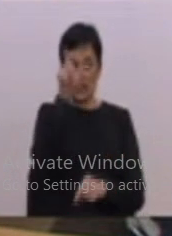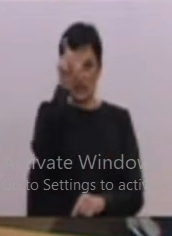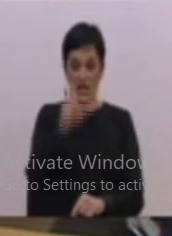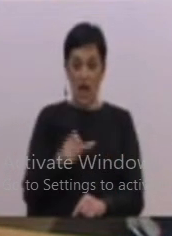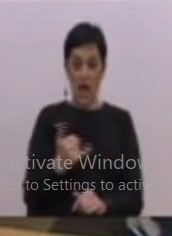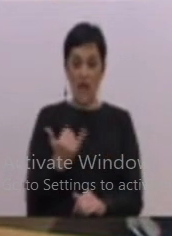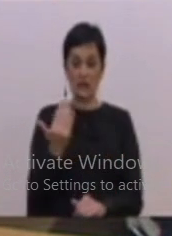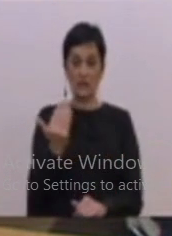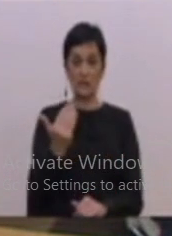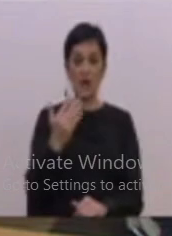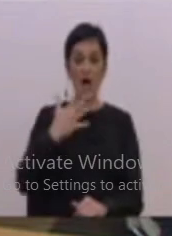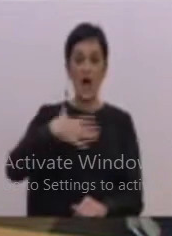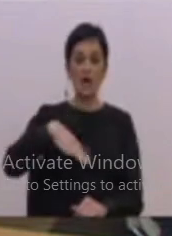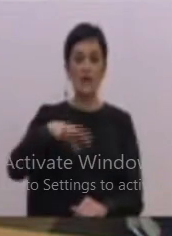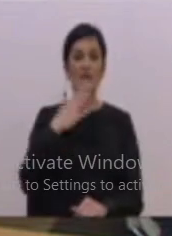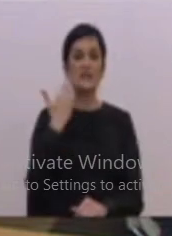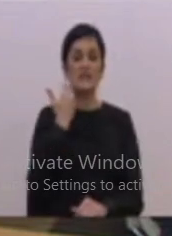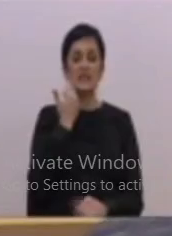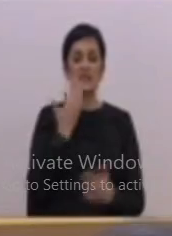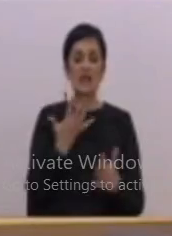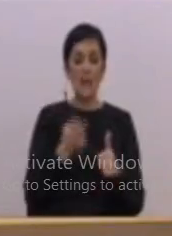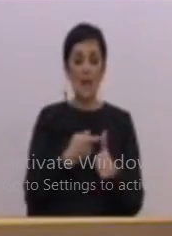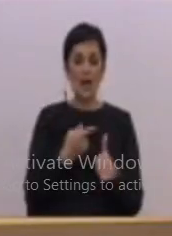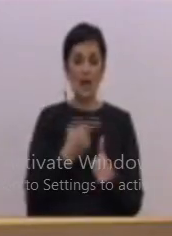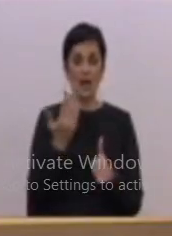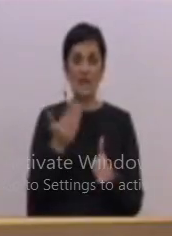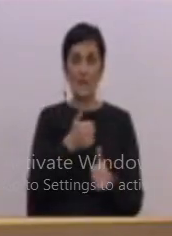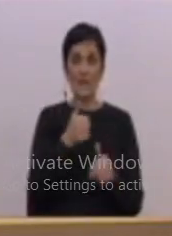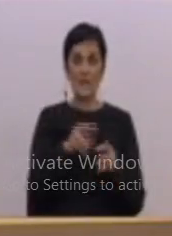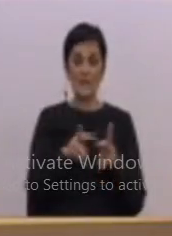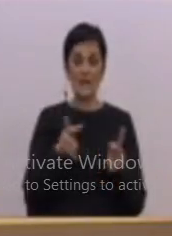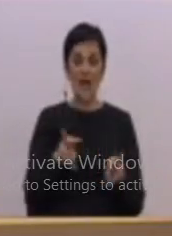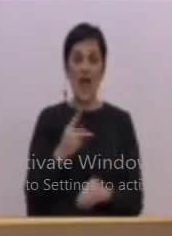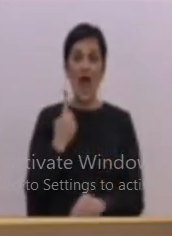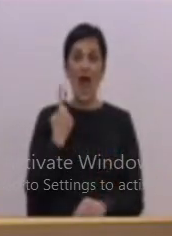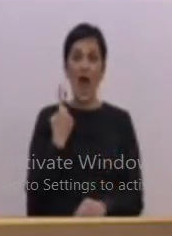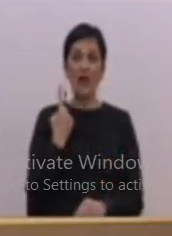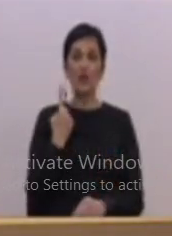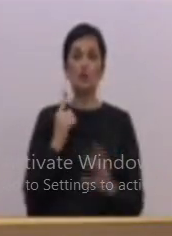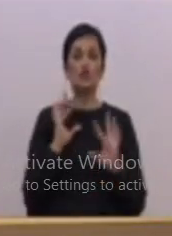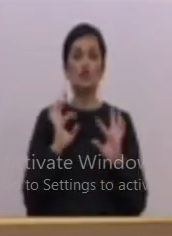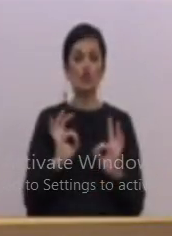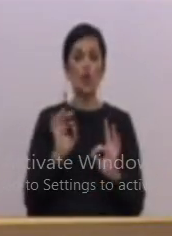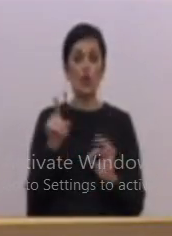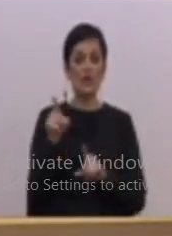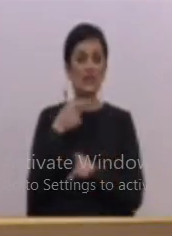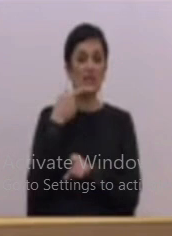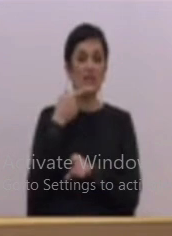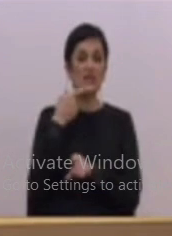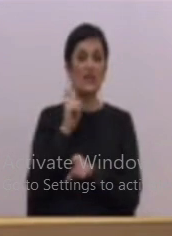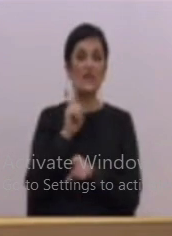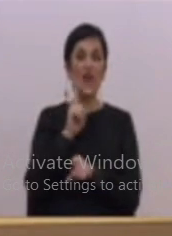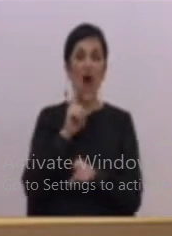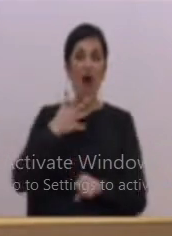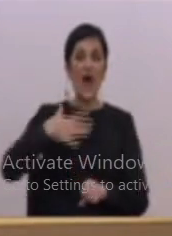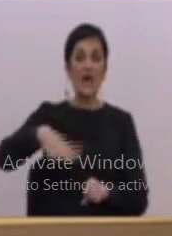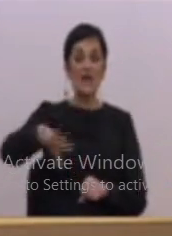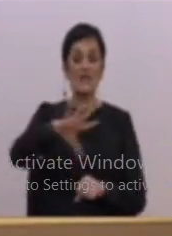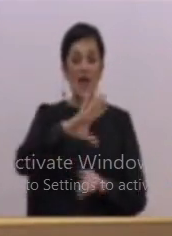romolsats am kvarnis samartskhvino tkvia dges premier ministri erti stori ram tkva. Ro kvarnis